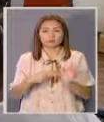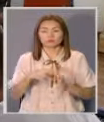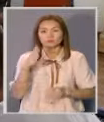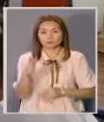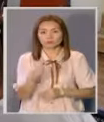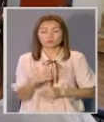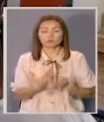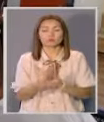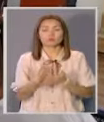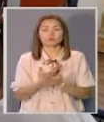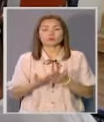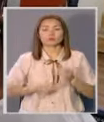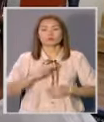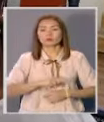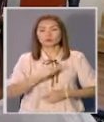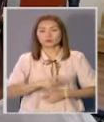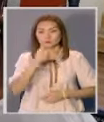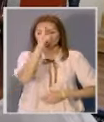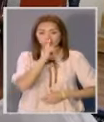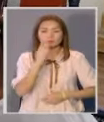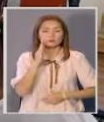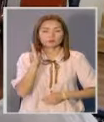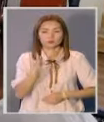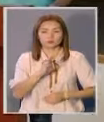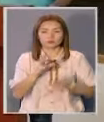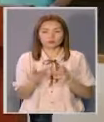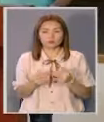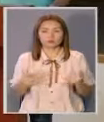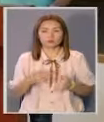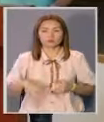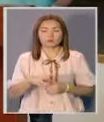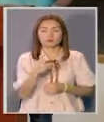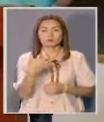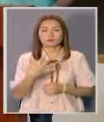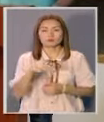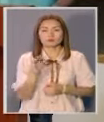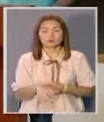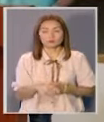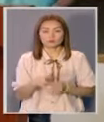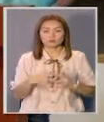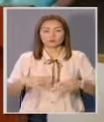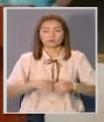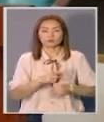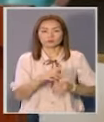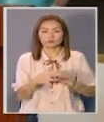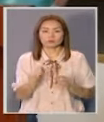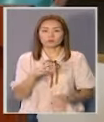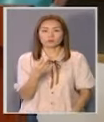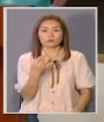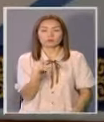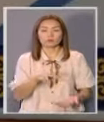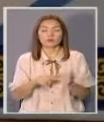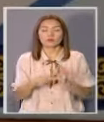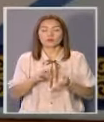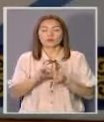отыр. Ақпараттық түсіндірме жұмысы бір ай көлемінде өтеді. Осылайша еліміздегі 250 мыңнан астам отандасымыз ауыл аманаты жобасы